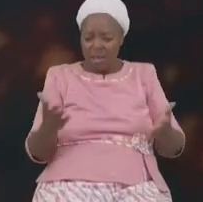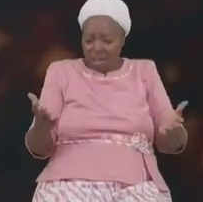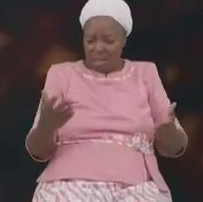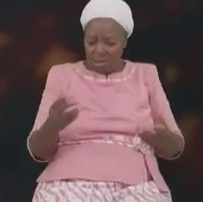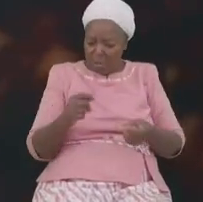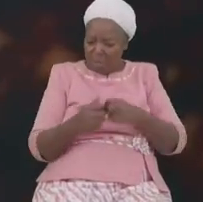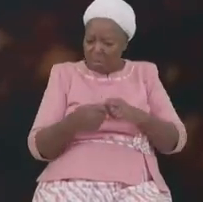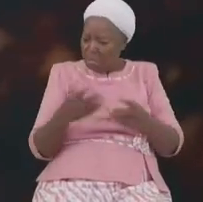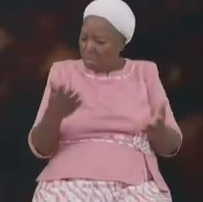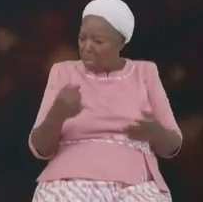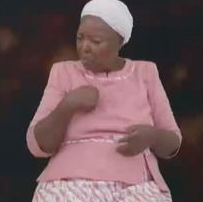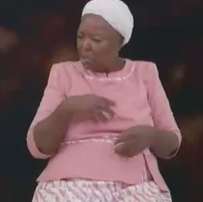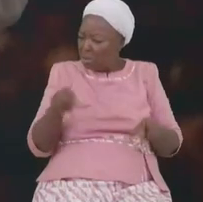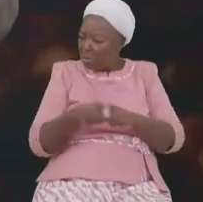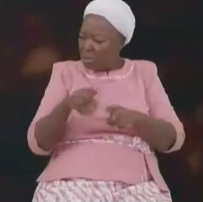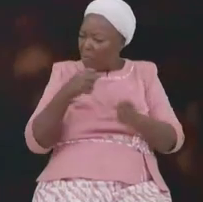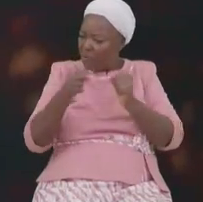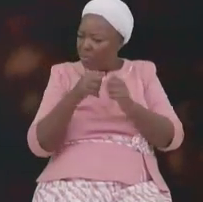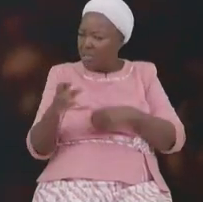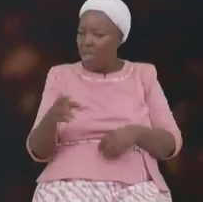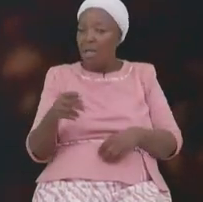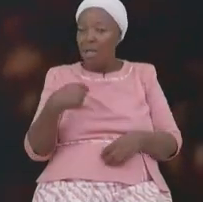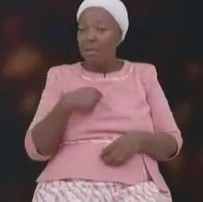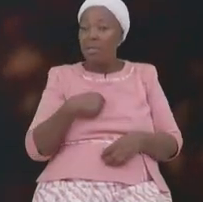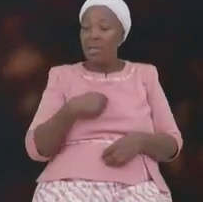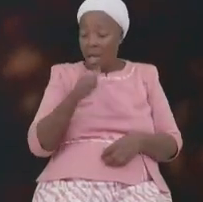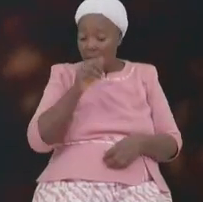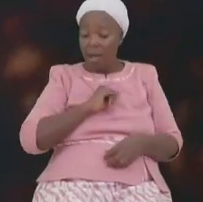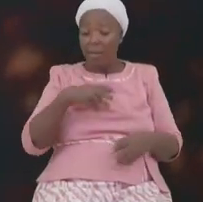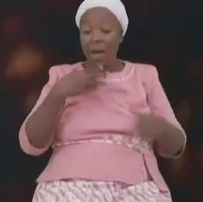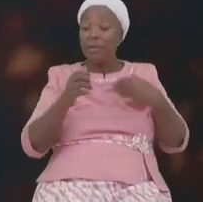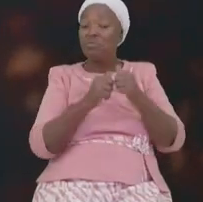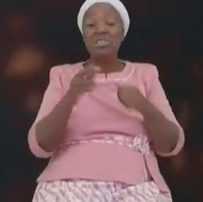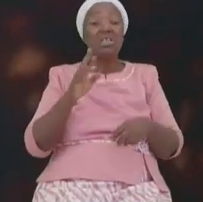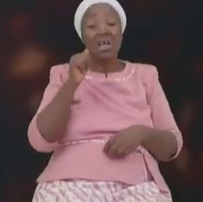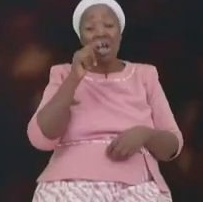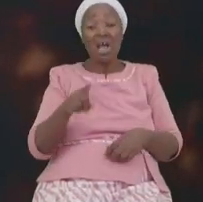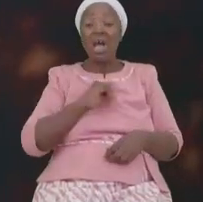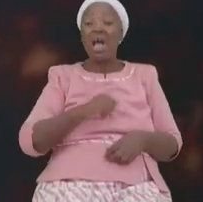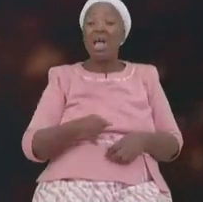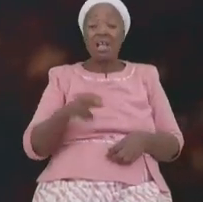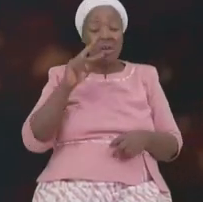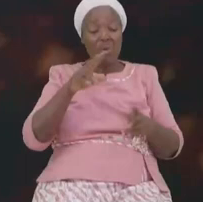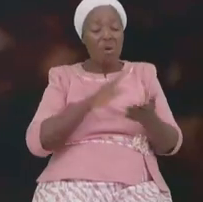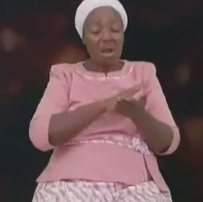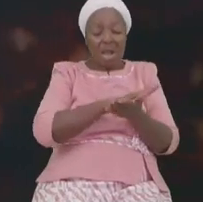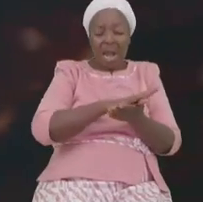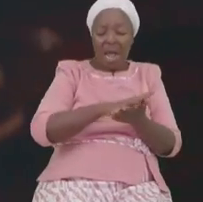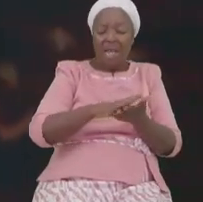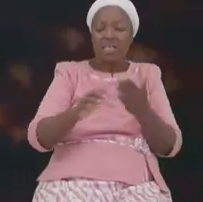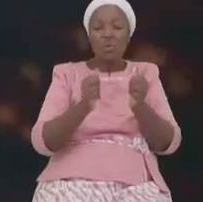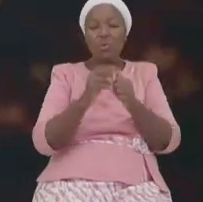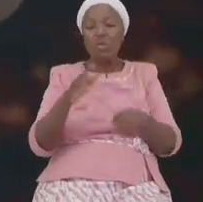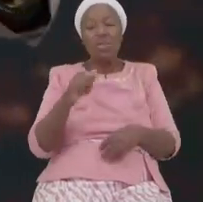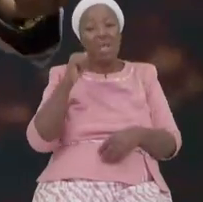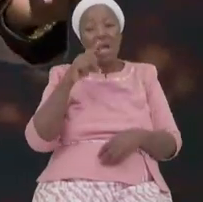je suis prêt pour ça. Mais en dehors d'elle, j'ai l'air gentil. Oh, je suis gentil sans elle. Mais une fois